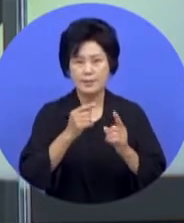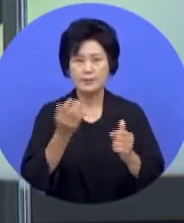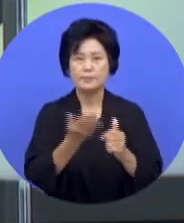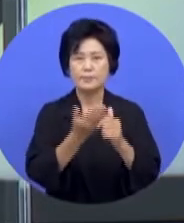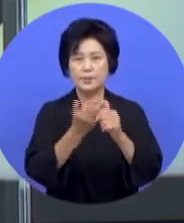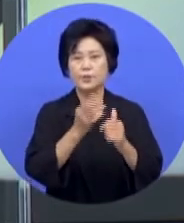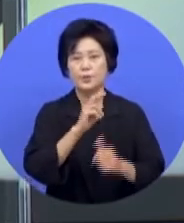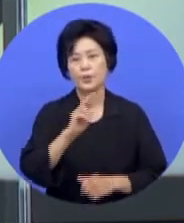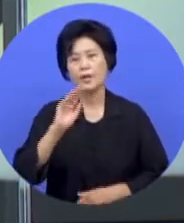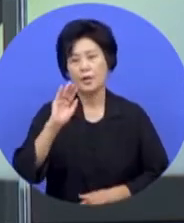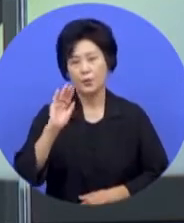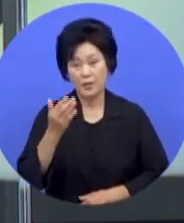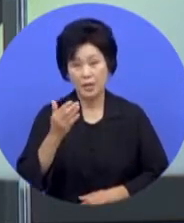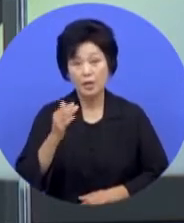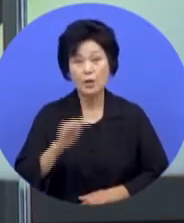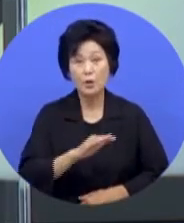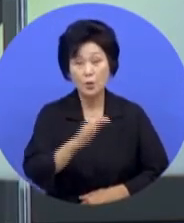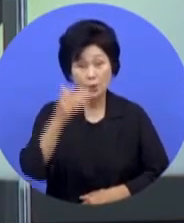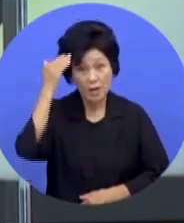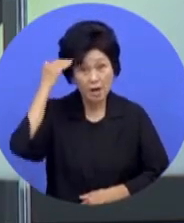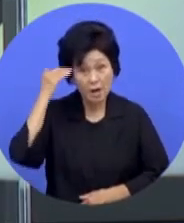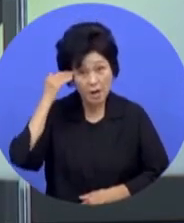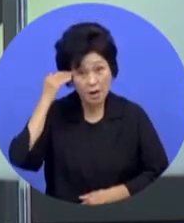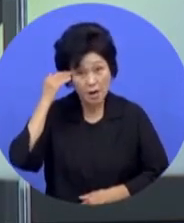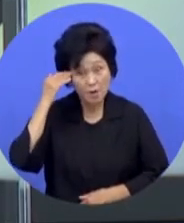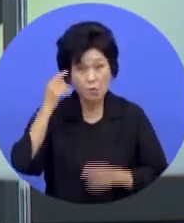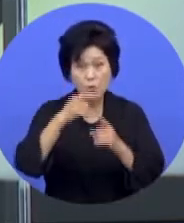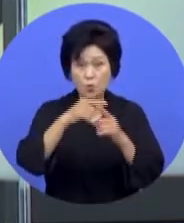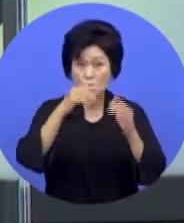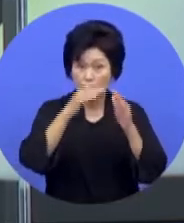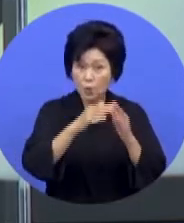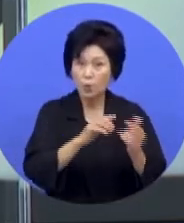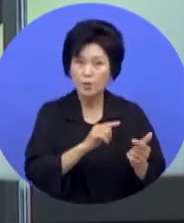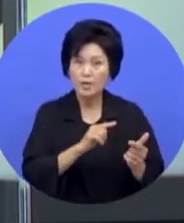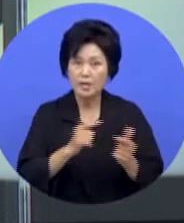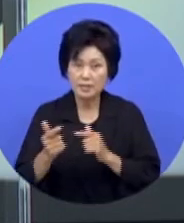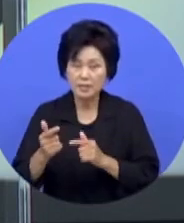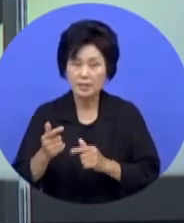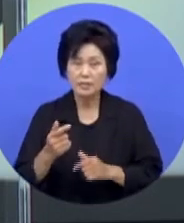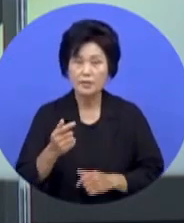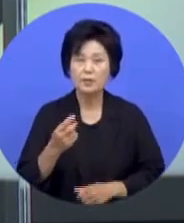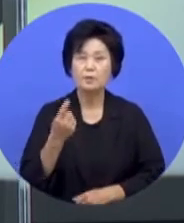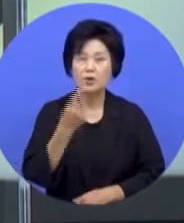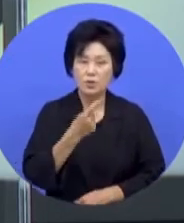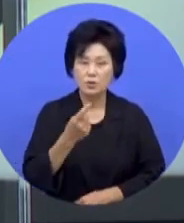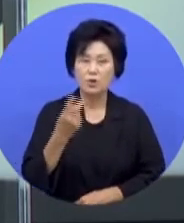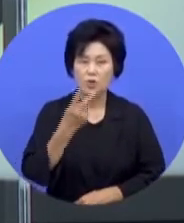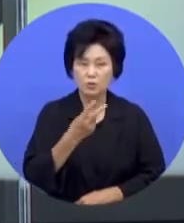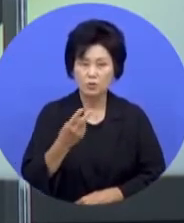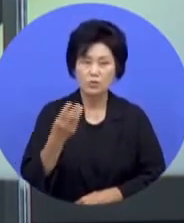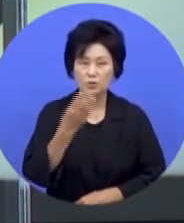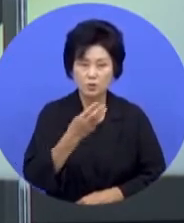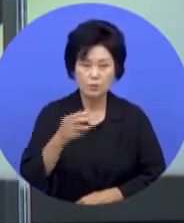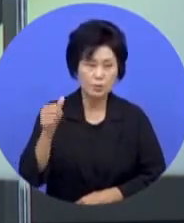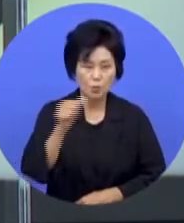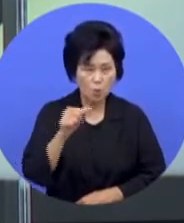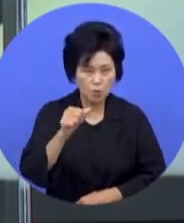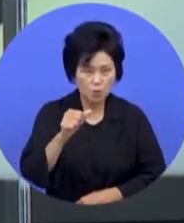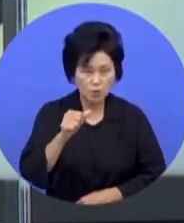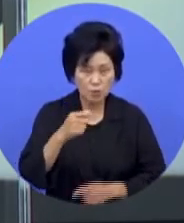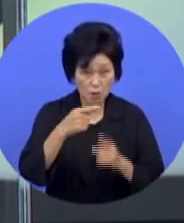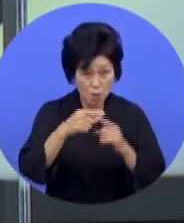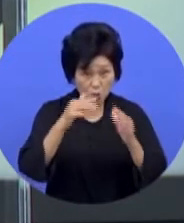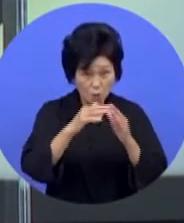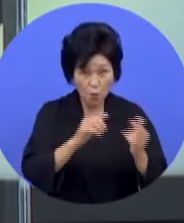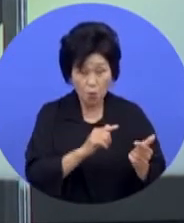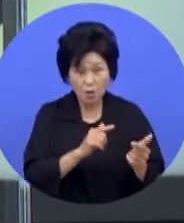교회가 기독교 학교를 1,000개, 2,000개, 3,000개, 5,000개씩 하기만 한다고 한다면 저는